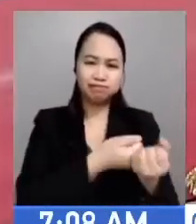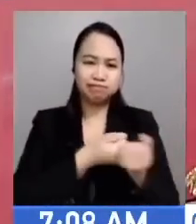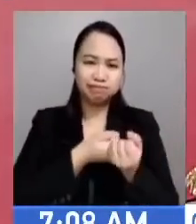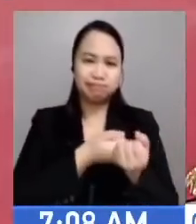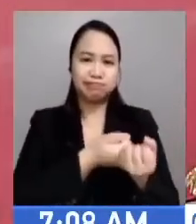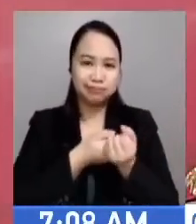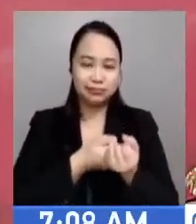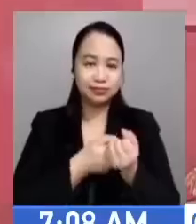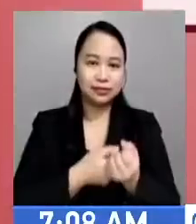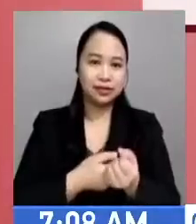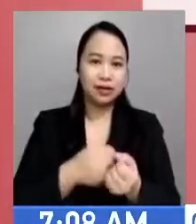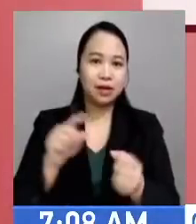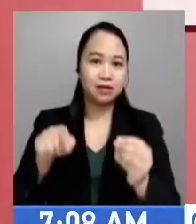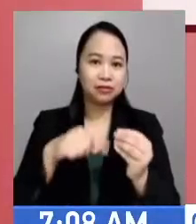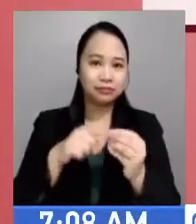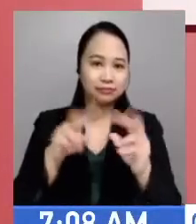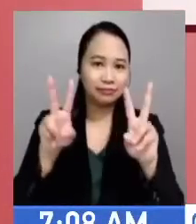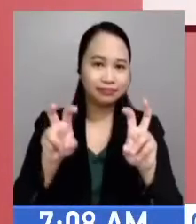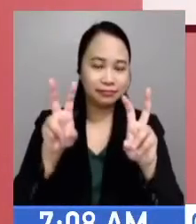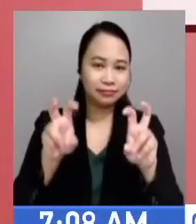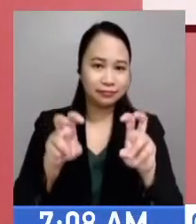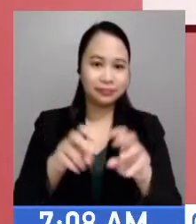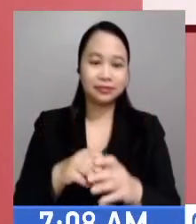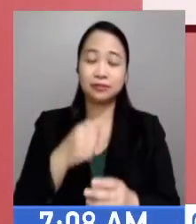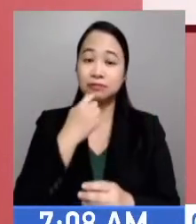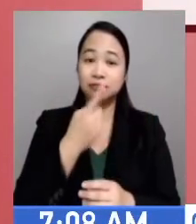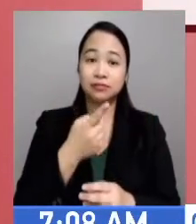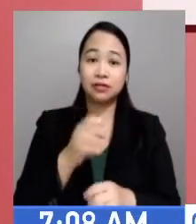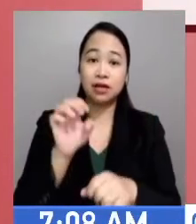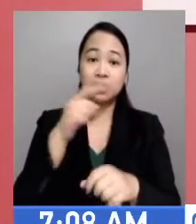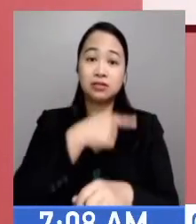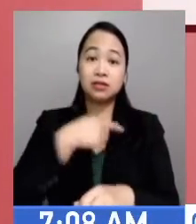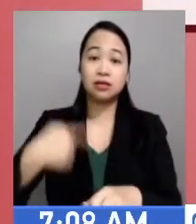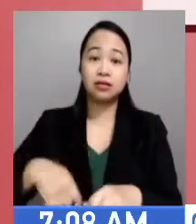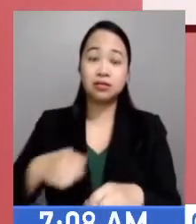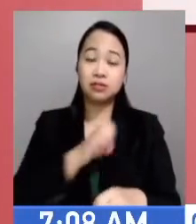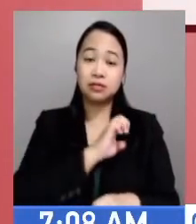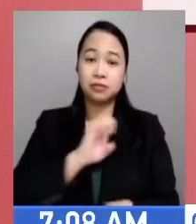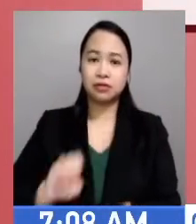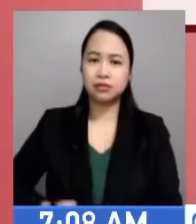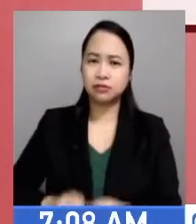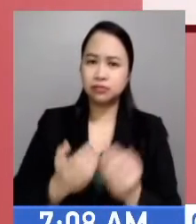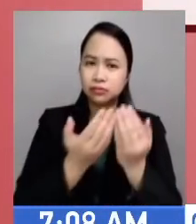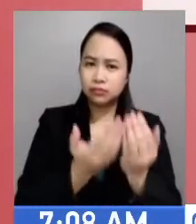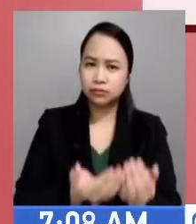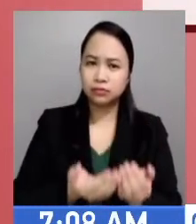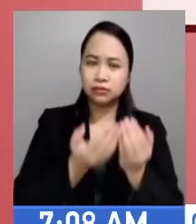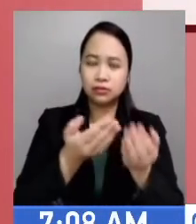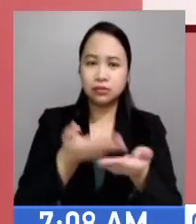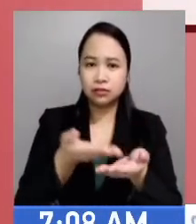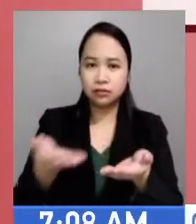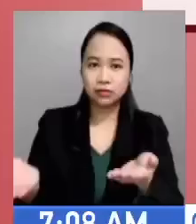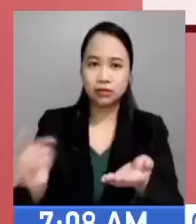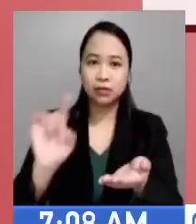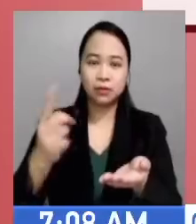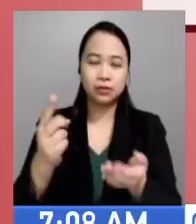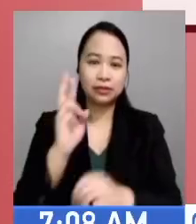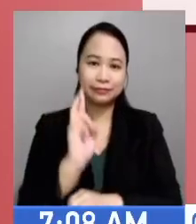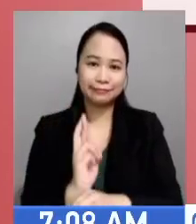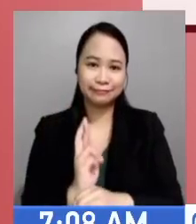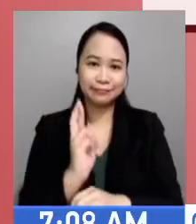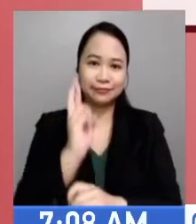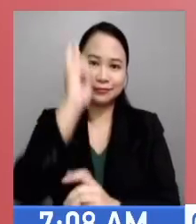Pag-asa Island. Ayon sa Chinese Embassy, ang lumulutang na debris ay natukoy bilang bahagi ng isang rocket na pinalipad ng China